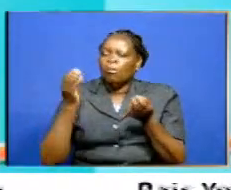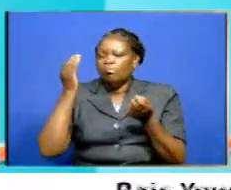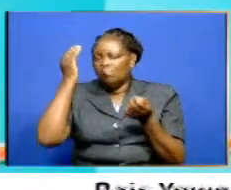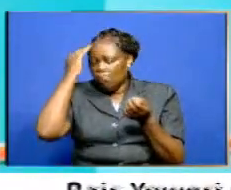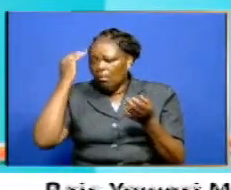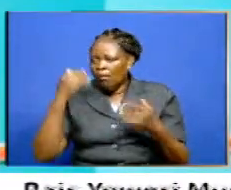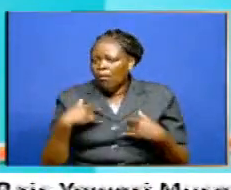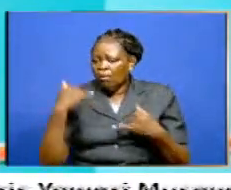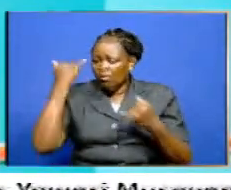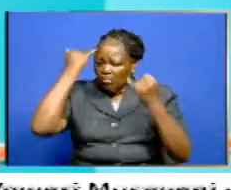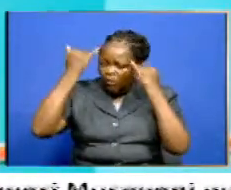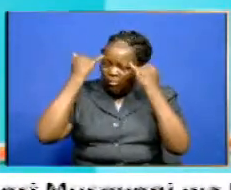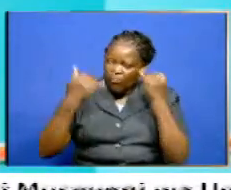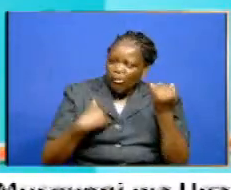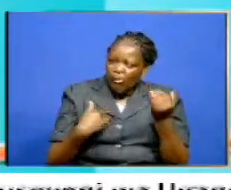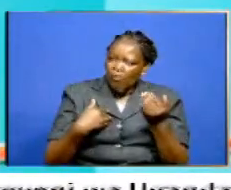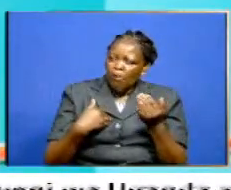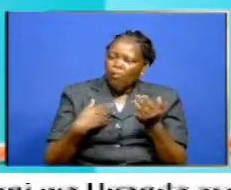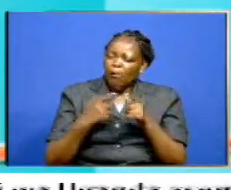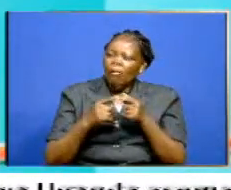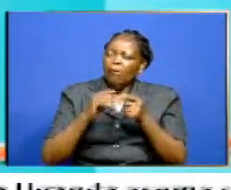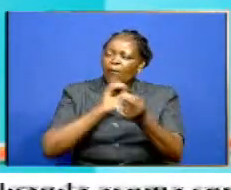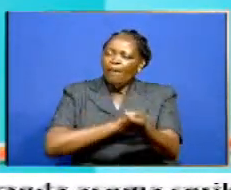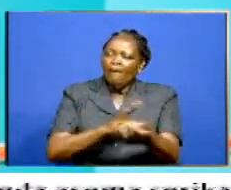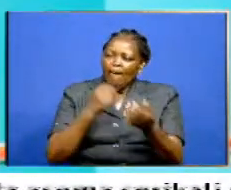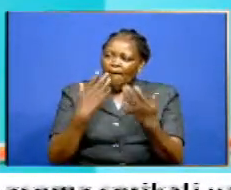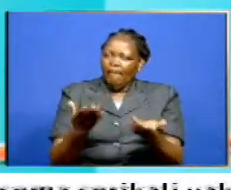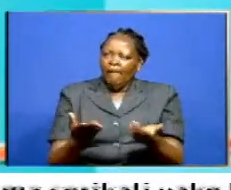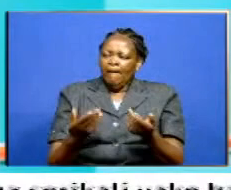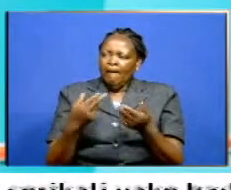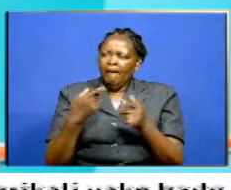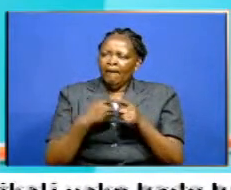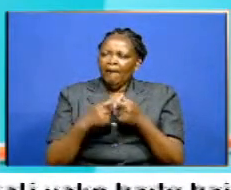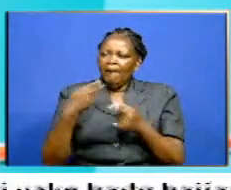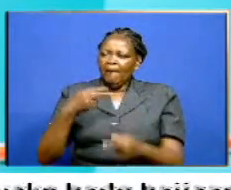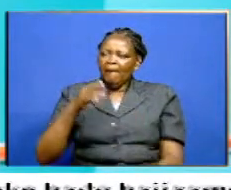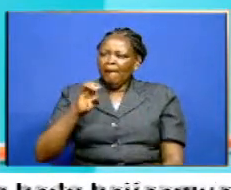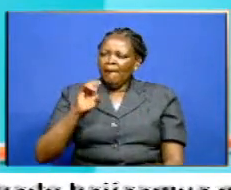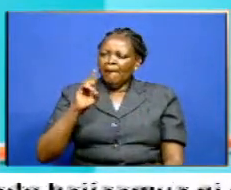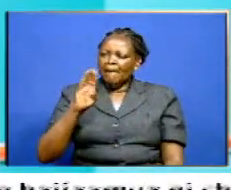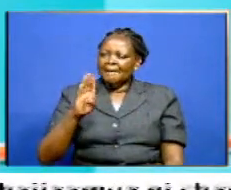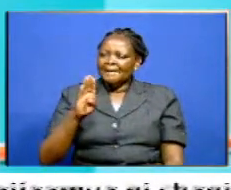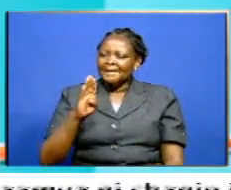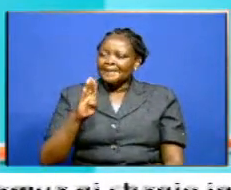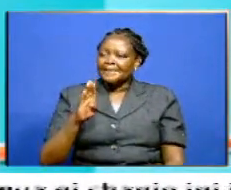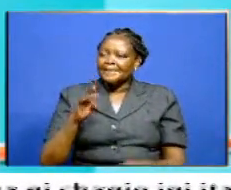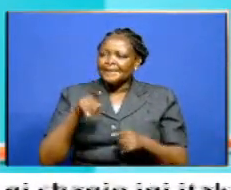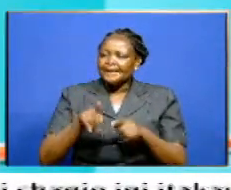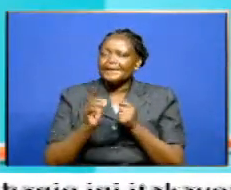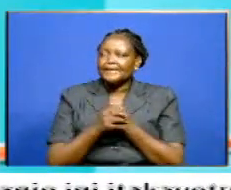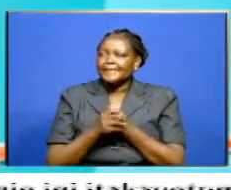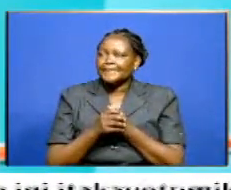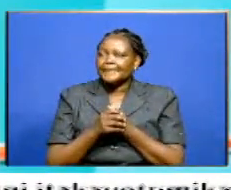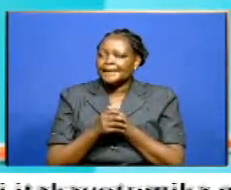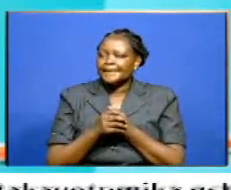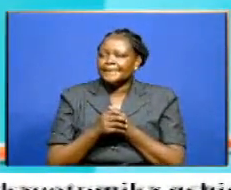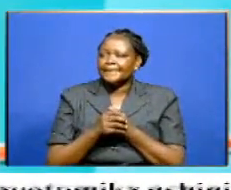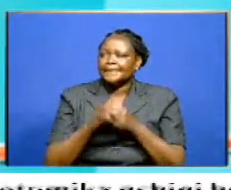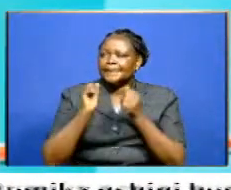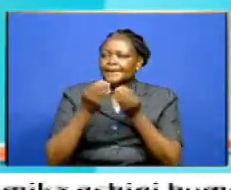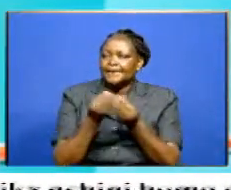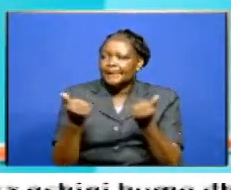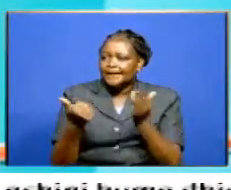na ideas, can we empower them? So higher education loans board ndio pia, Suleiman, tuweze kutackle hii